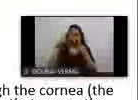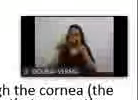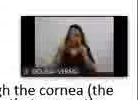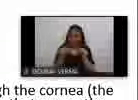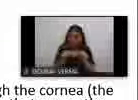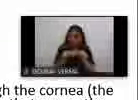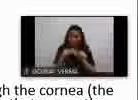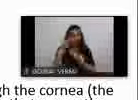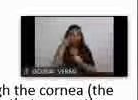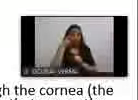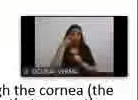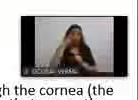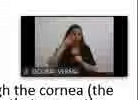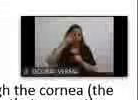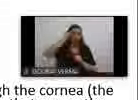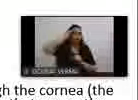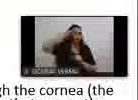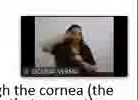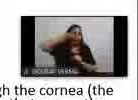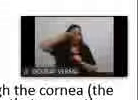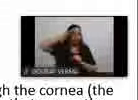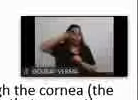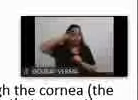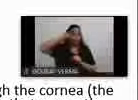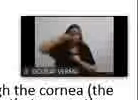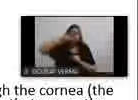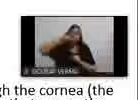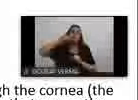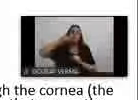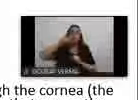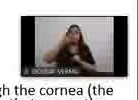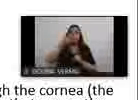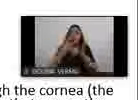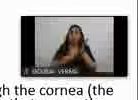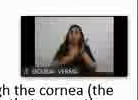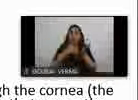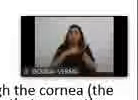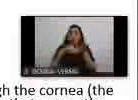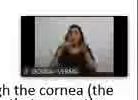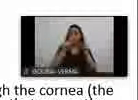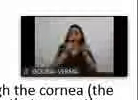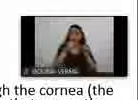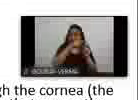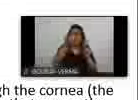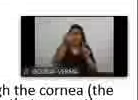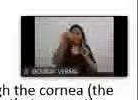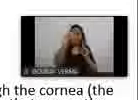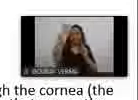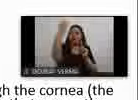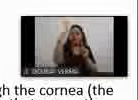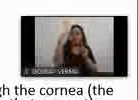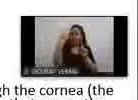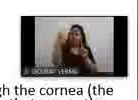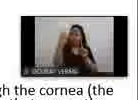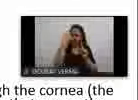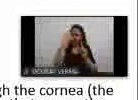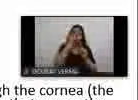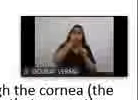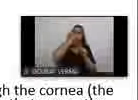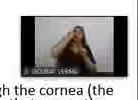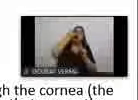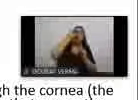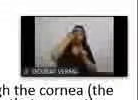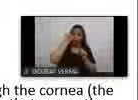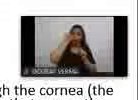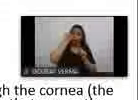eye. From the cornea, the light will go to the pupil. It passes through the pupil. The amount of light jo